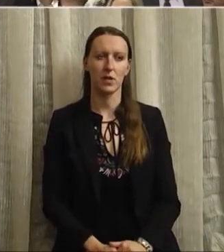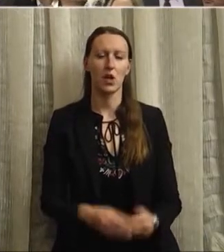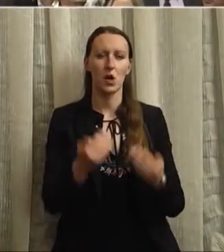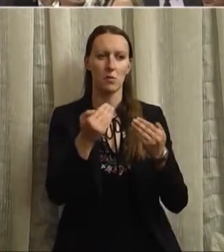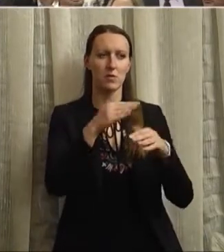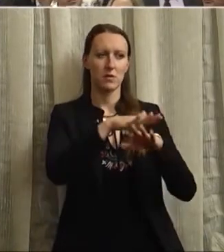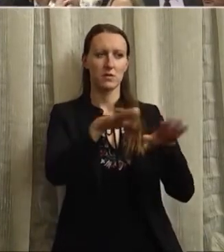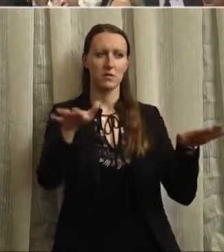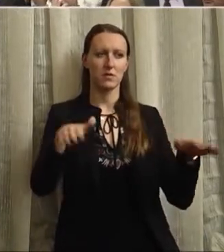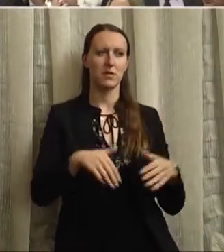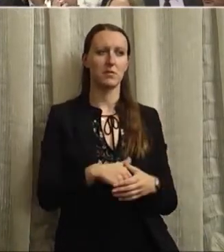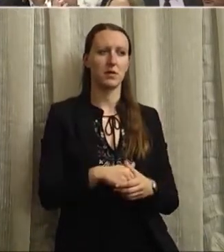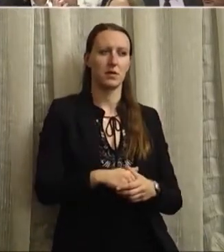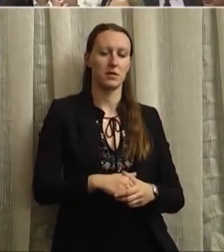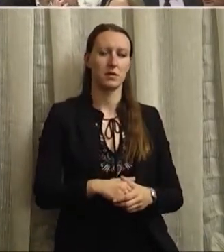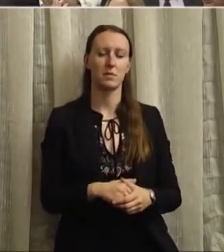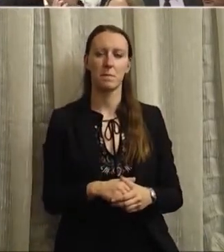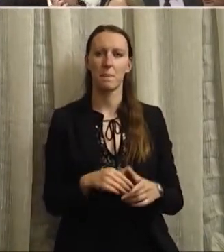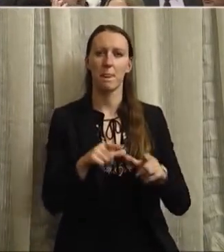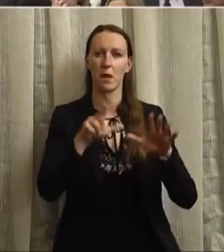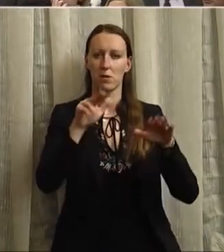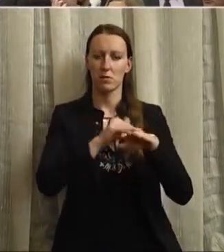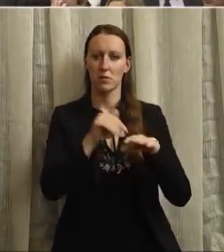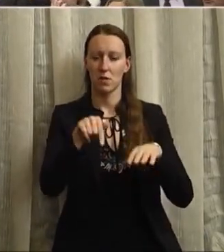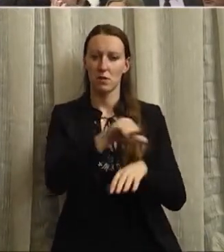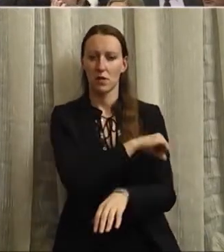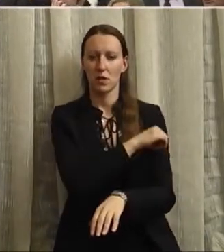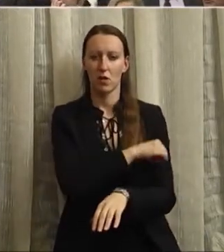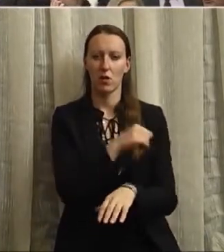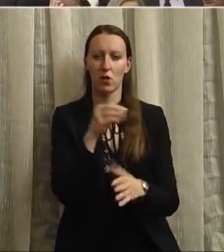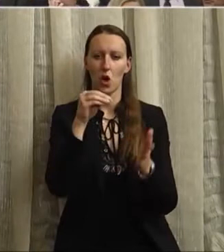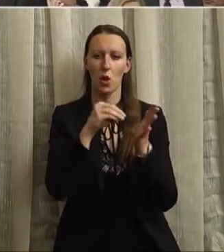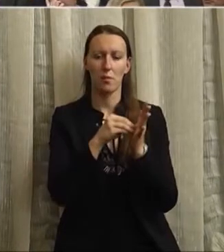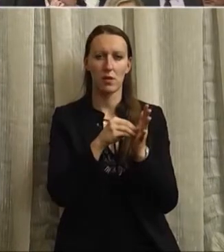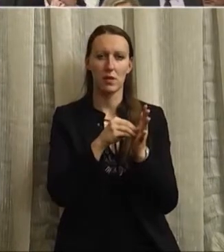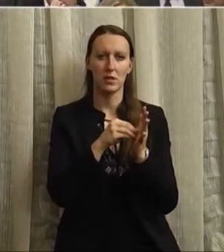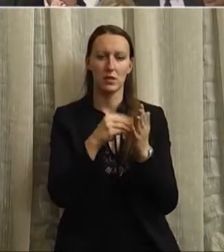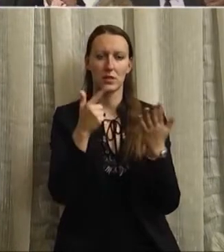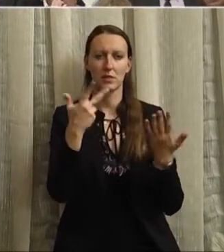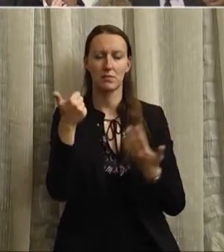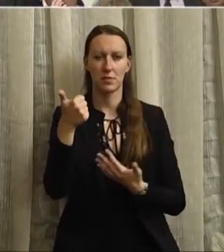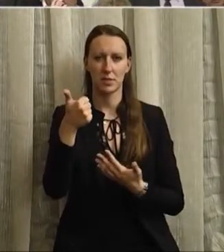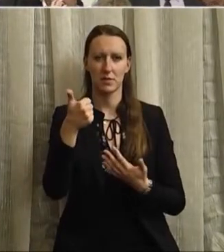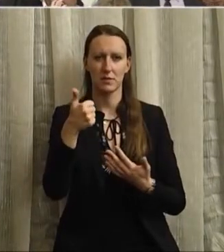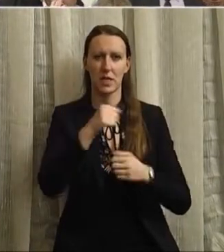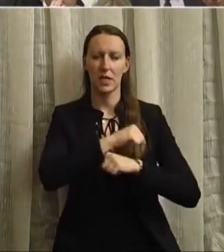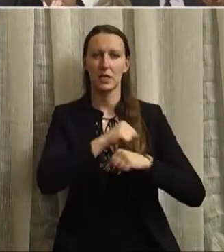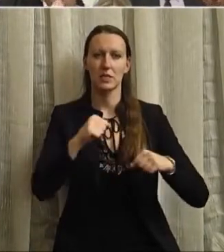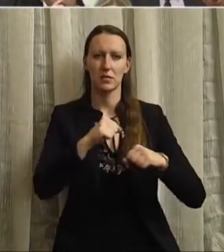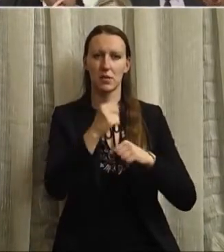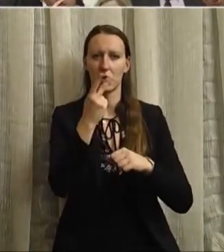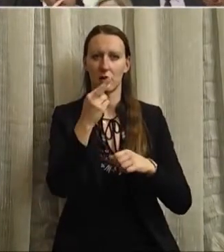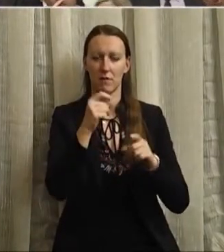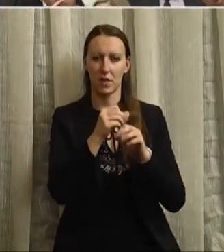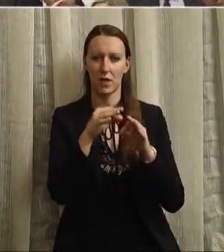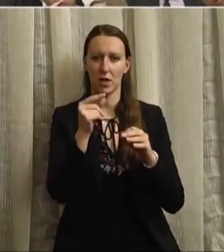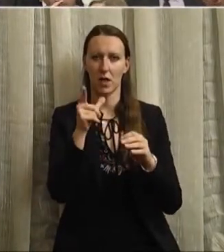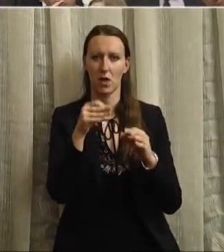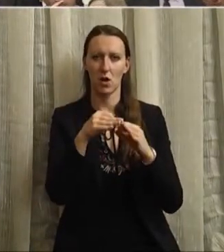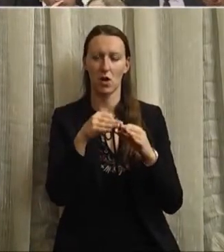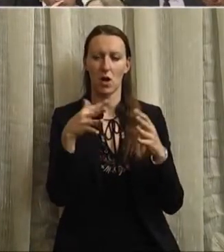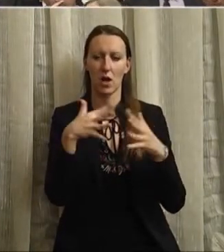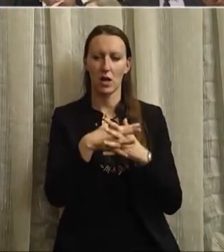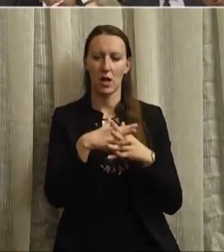Pozdrav svima. U kolovozu ove godine, povodom obilježavanja 71. obljetnice eksplozije na Vergaroli,